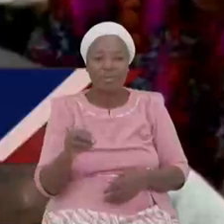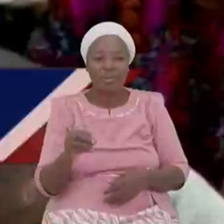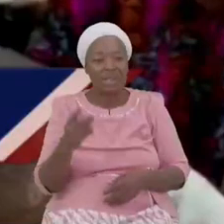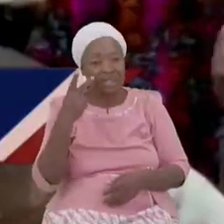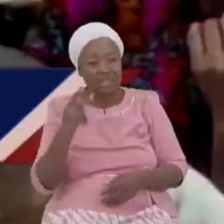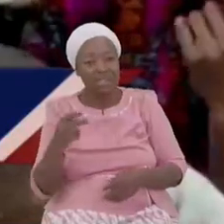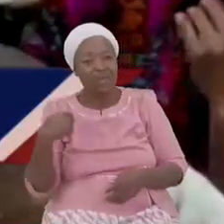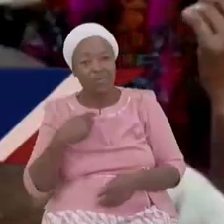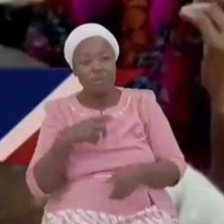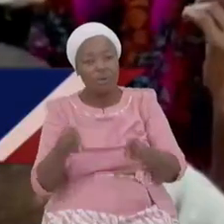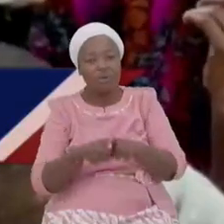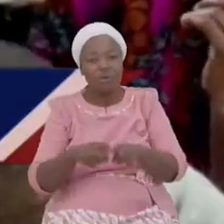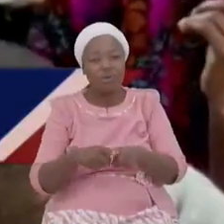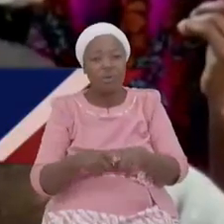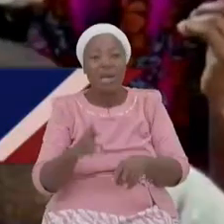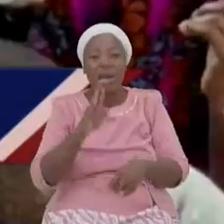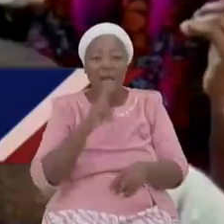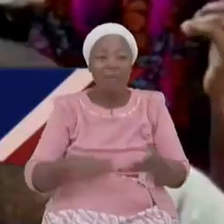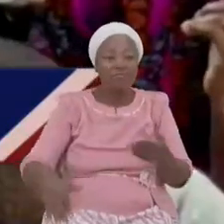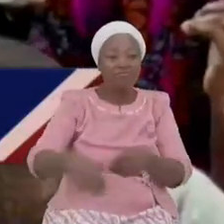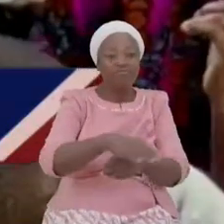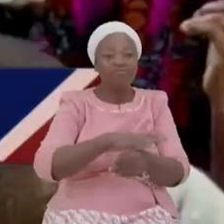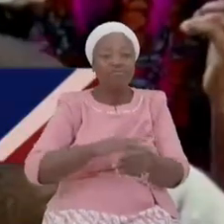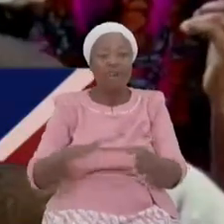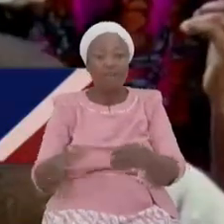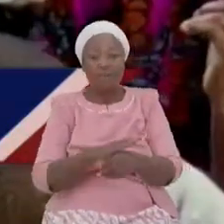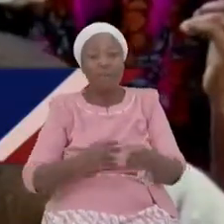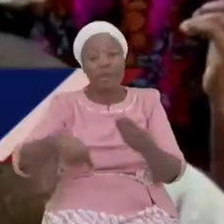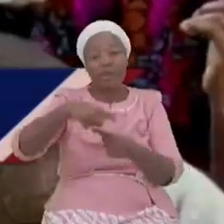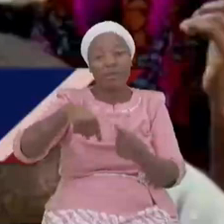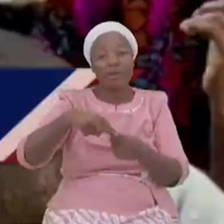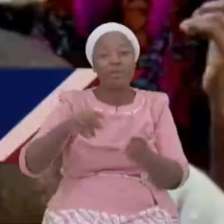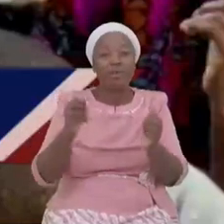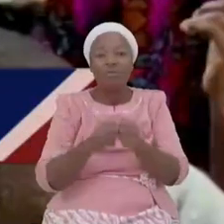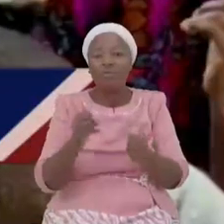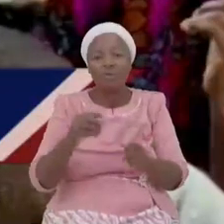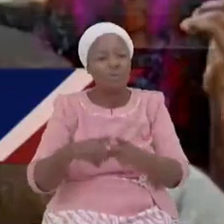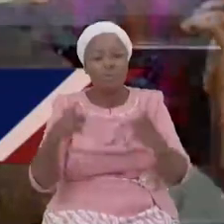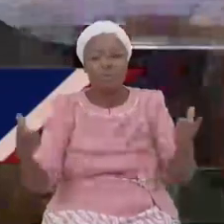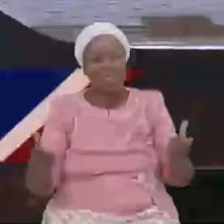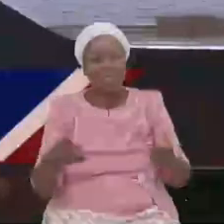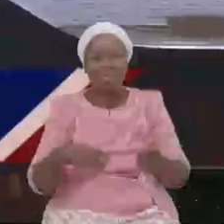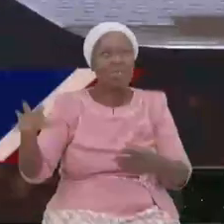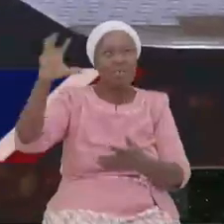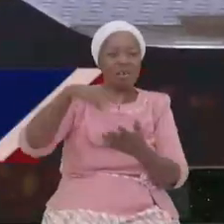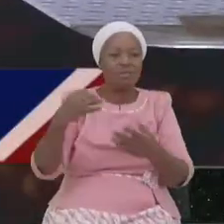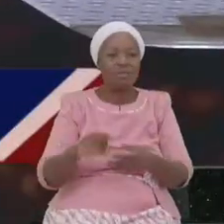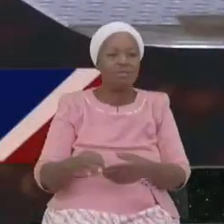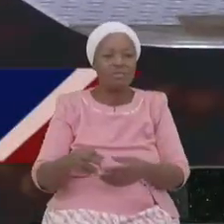sommes environnés d'une si grande nuée de témoins, rejetons tout fardeau et le